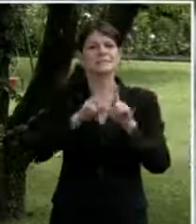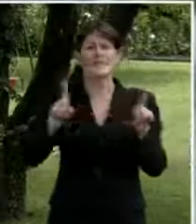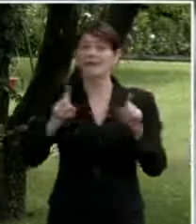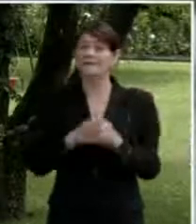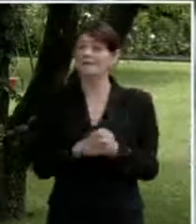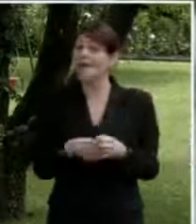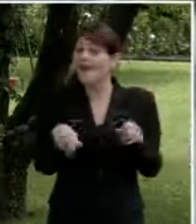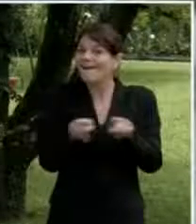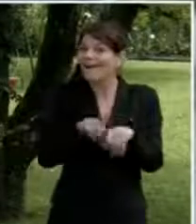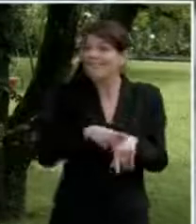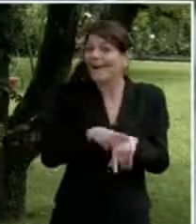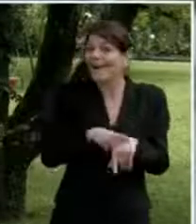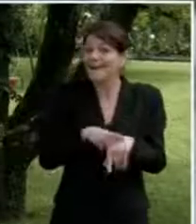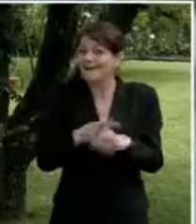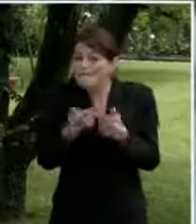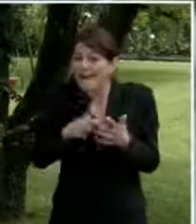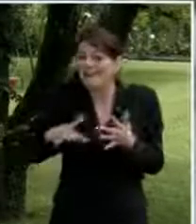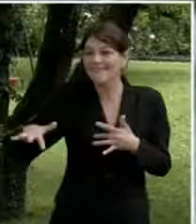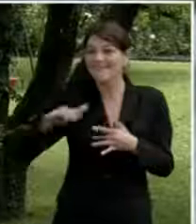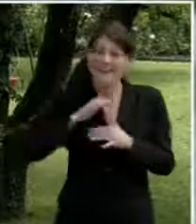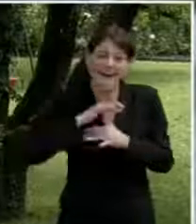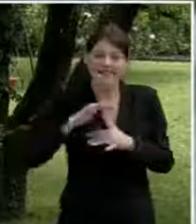zwar gleichzeitig, landesweit.